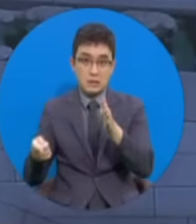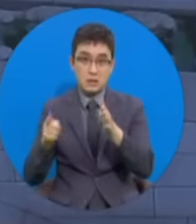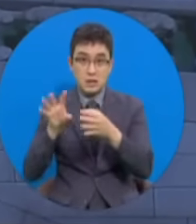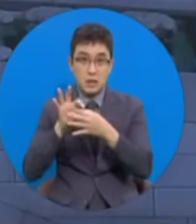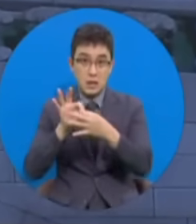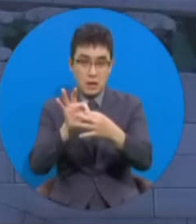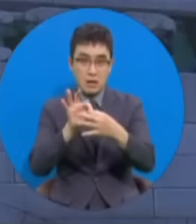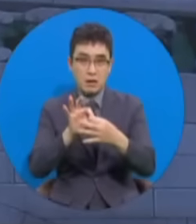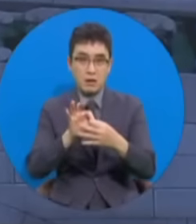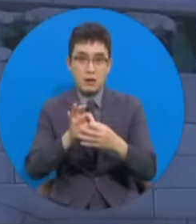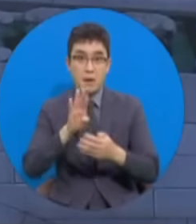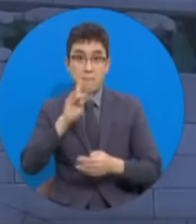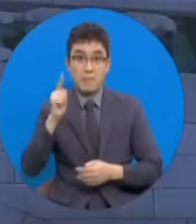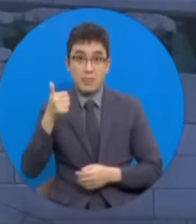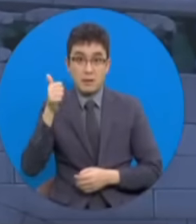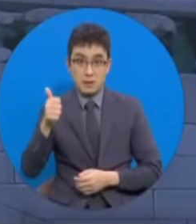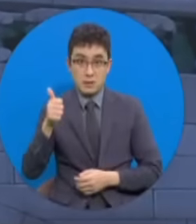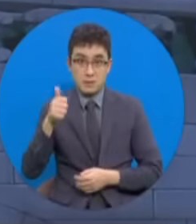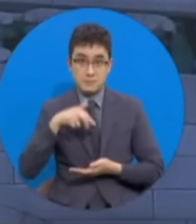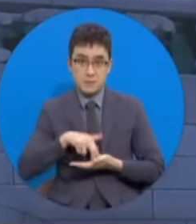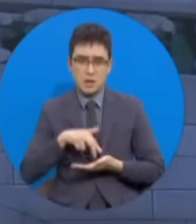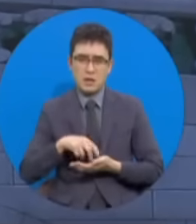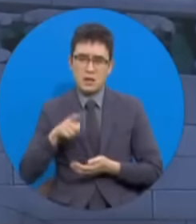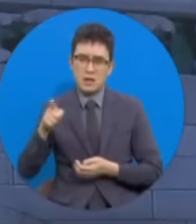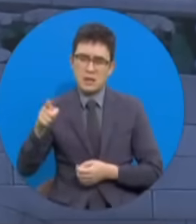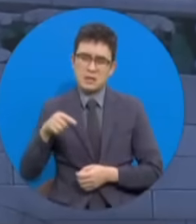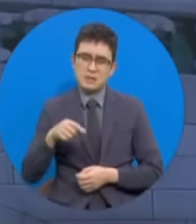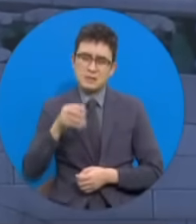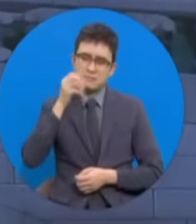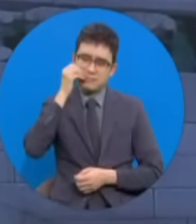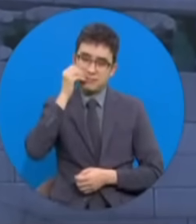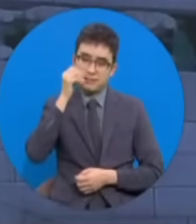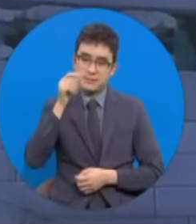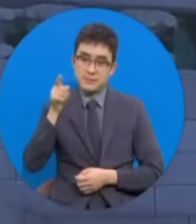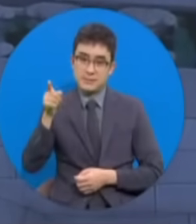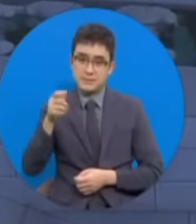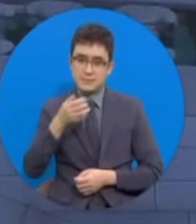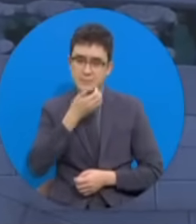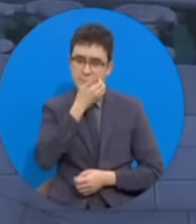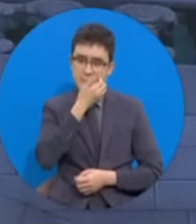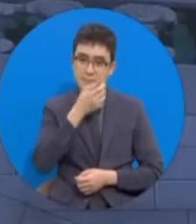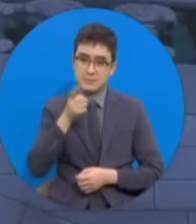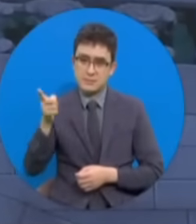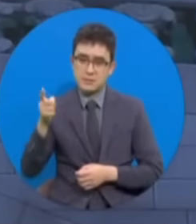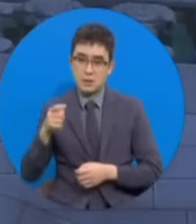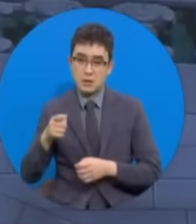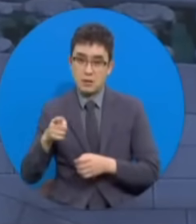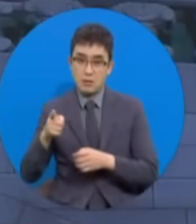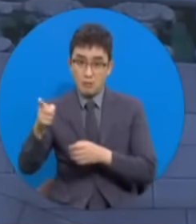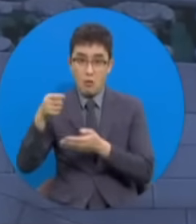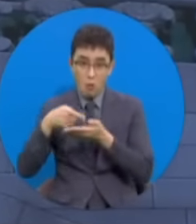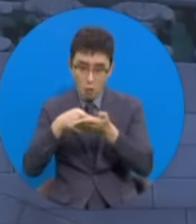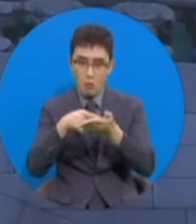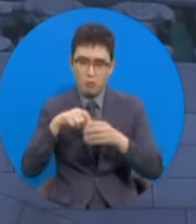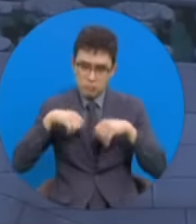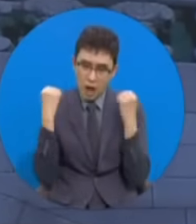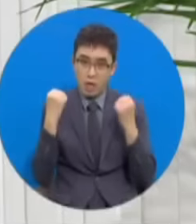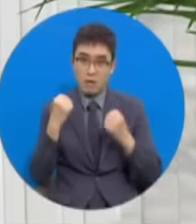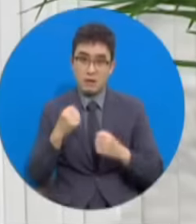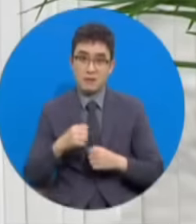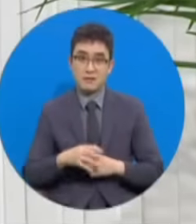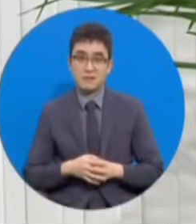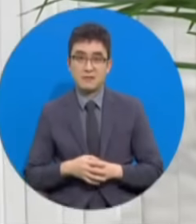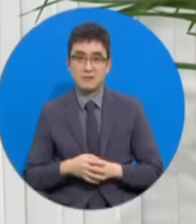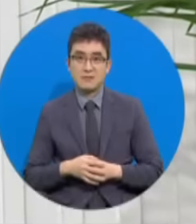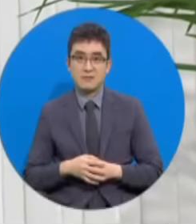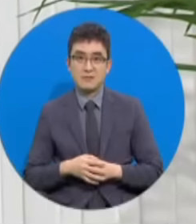총장이 좀 들어라라고 비판을 한 셈인데 전현기 의원 어떻습니까? 참 뭐